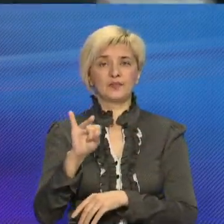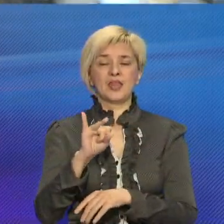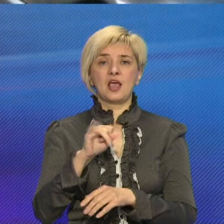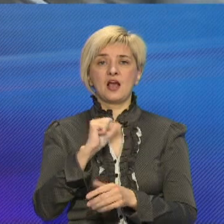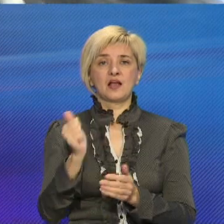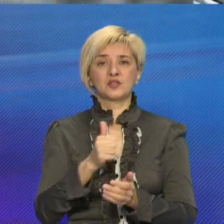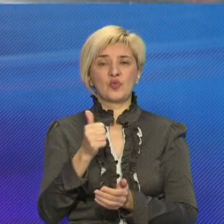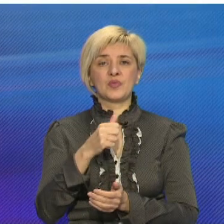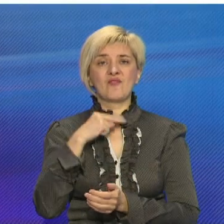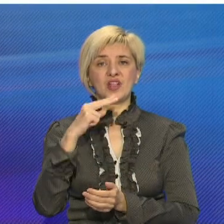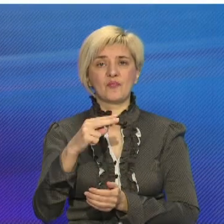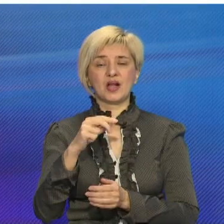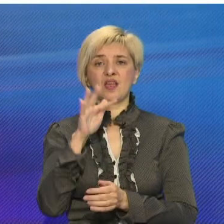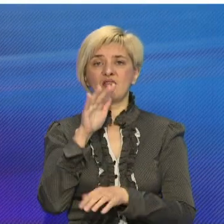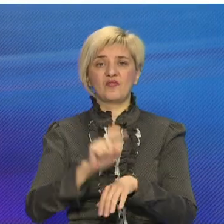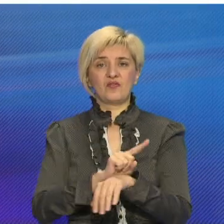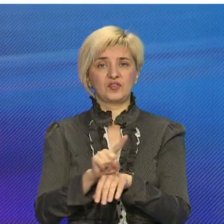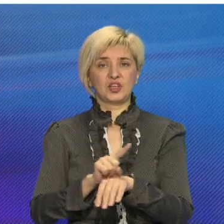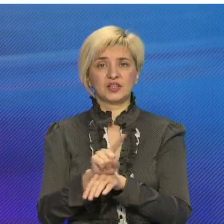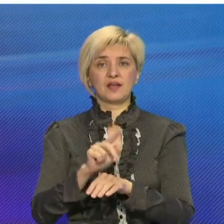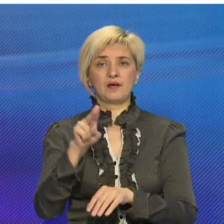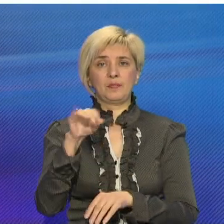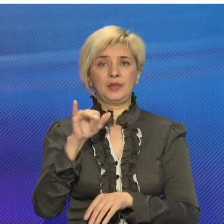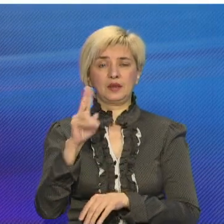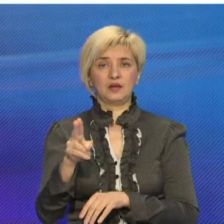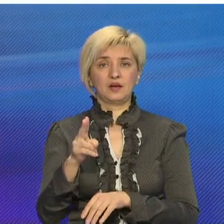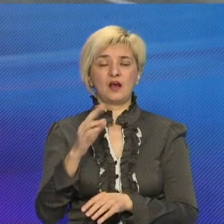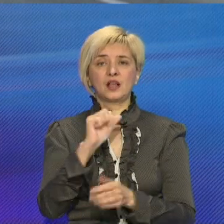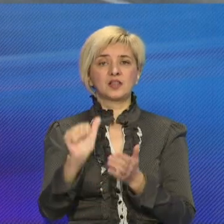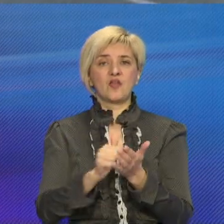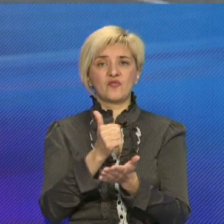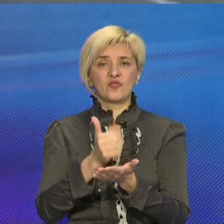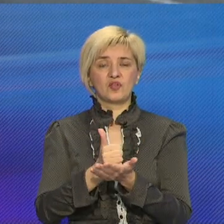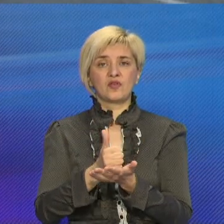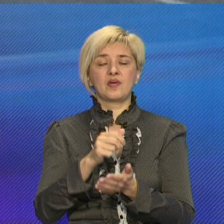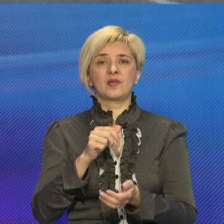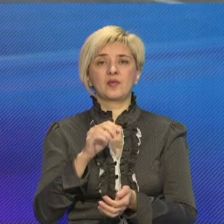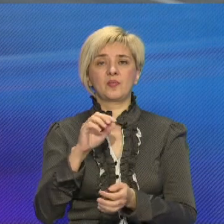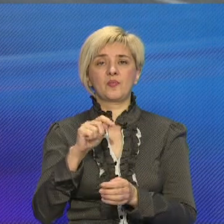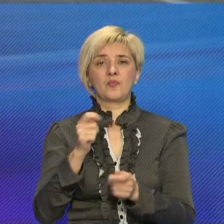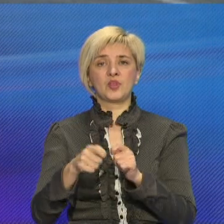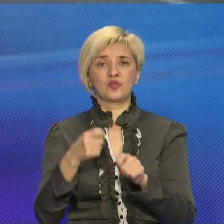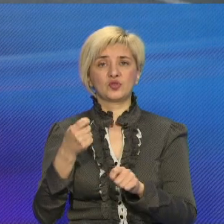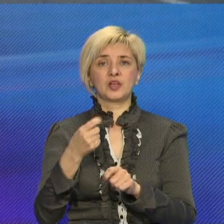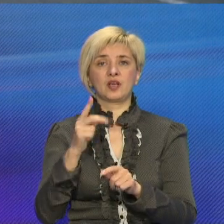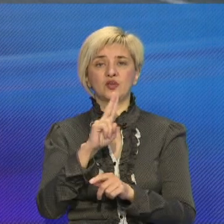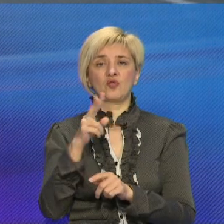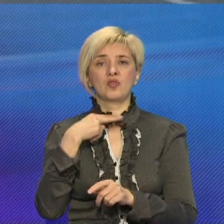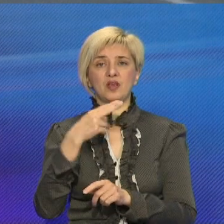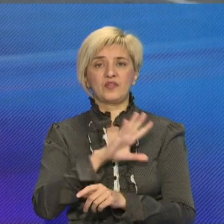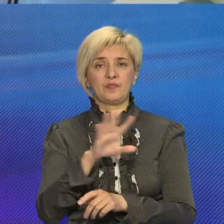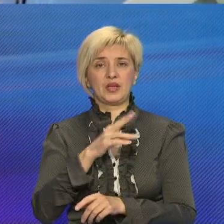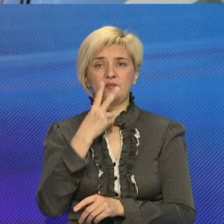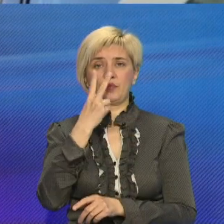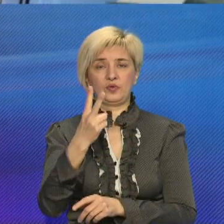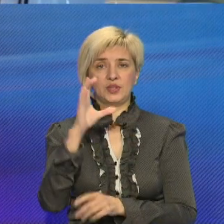контроль не меньше и тягом дня. Основная отговорка порушальников, которые едут под знак, не зауважен. Однако эта причина не вызволяет от